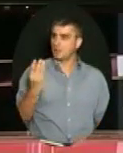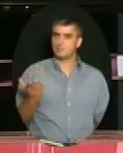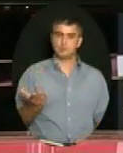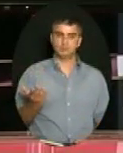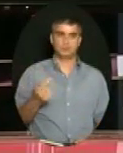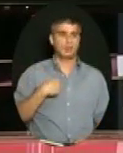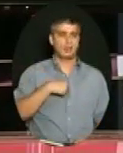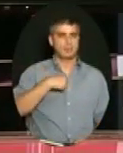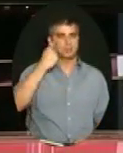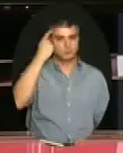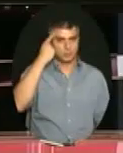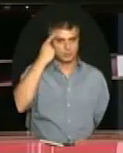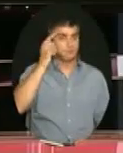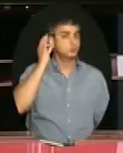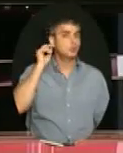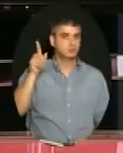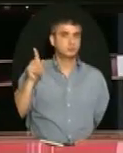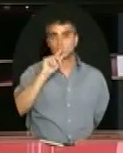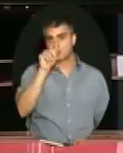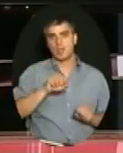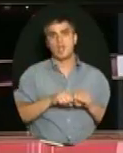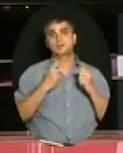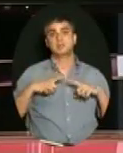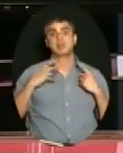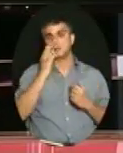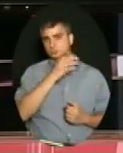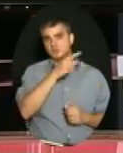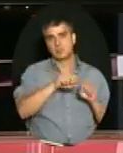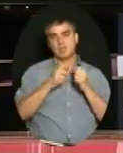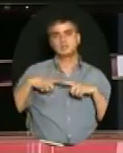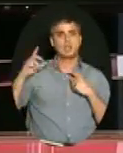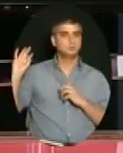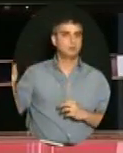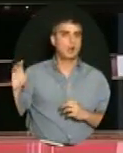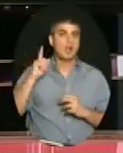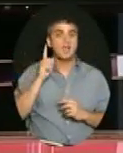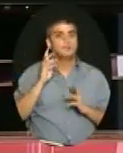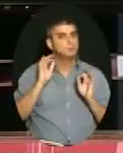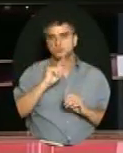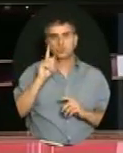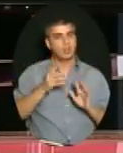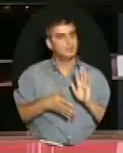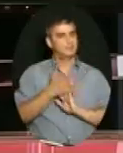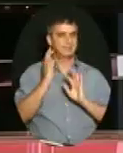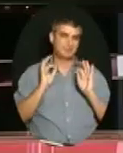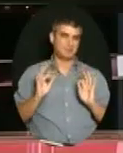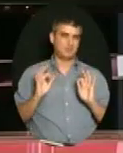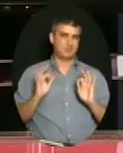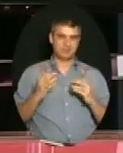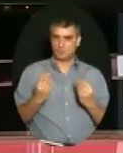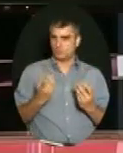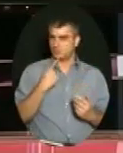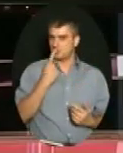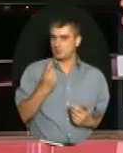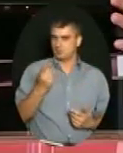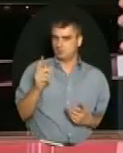משהו. אנחנו יודעים שהאישה הזאת כנראה החריבה את חייך ואתה את חייה. אבל כדי שלא תצא באמת, עוד מעט